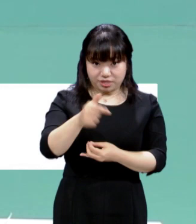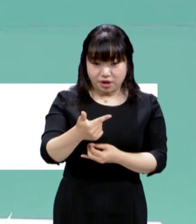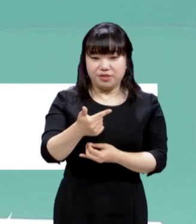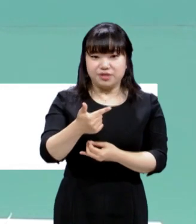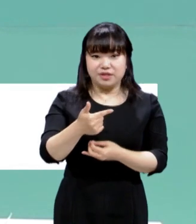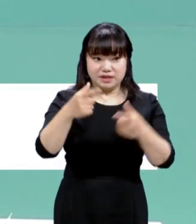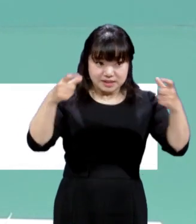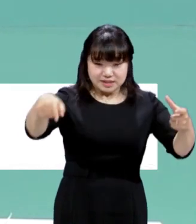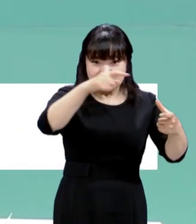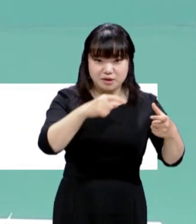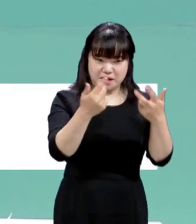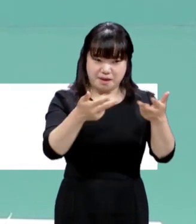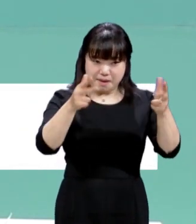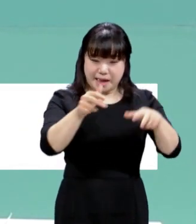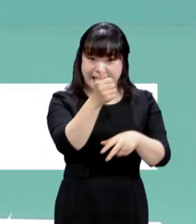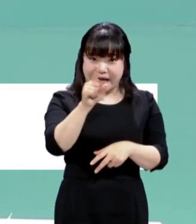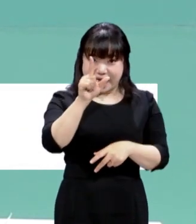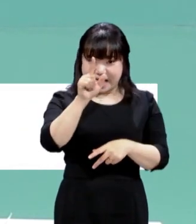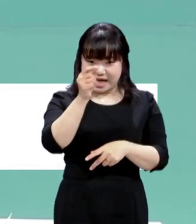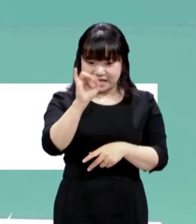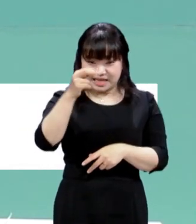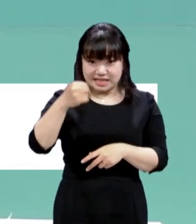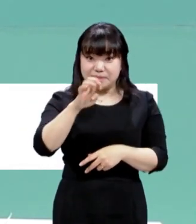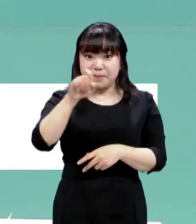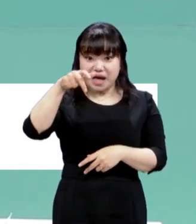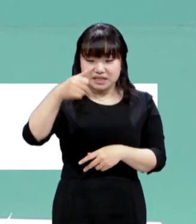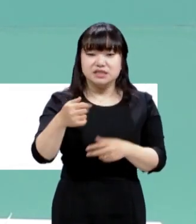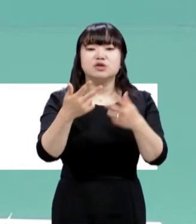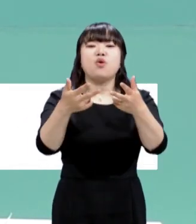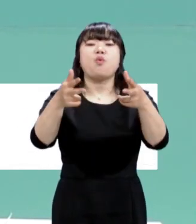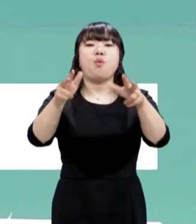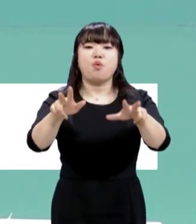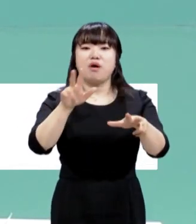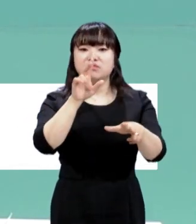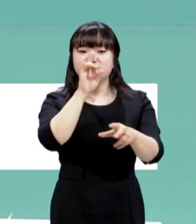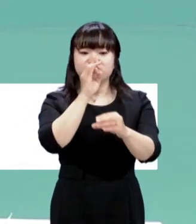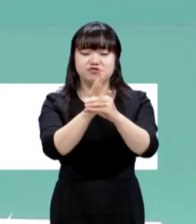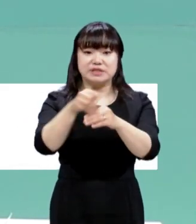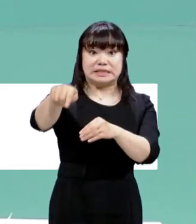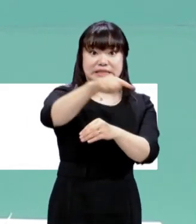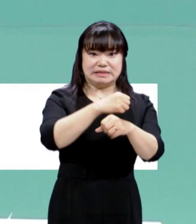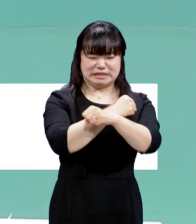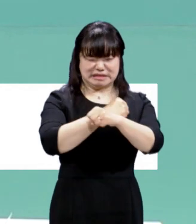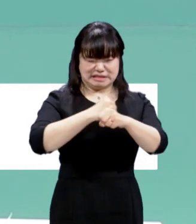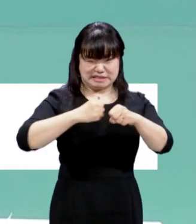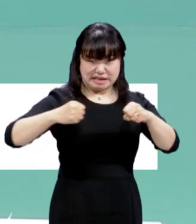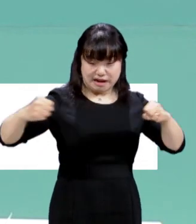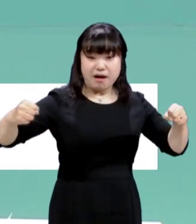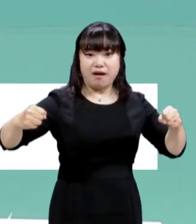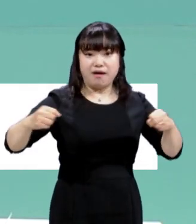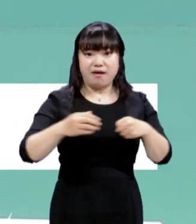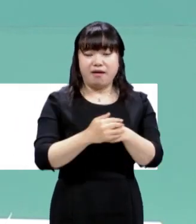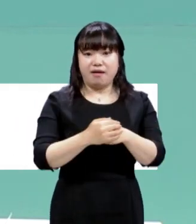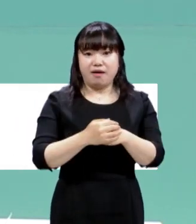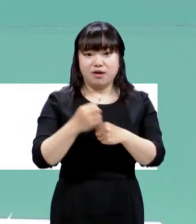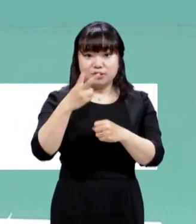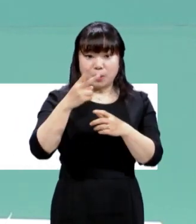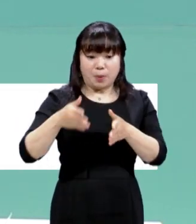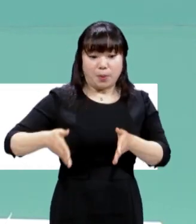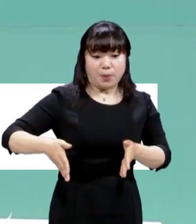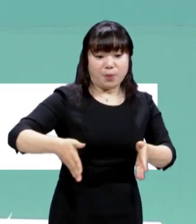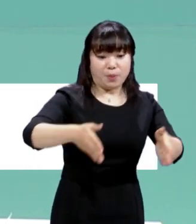있습니다 런던의 하이드 파크는 공원 주변에 넓은 보도 그리고 생활